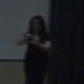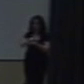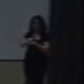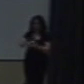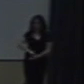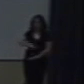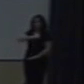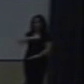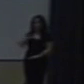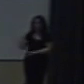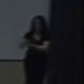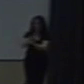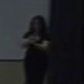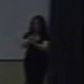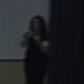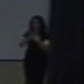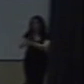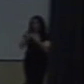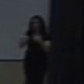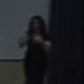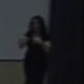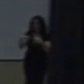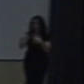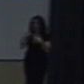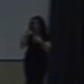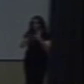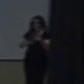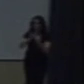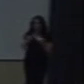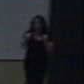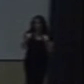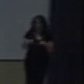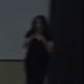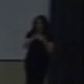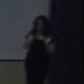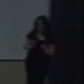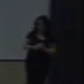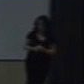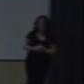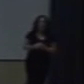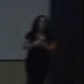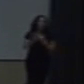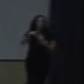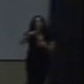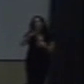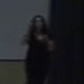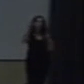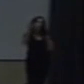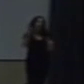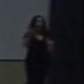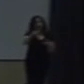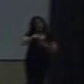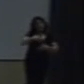gent truca des de lo més frívol, dels vestits infidel d'on l'han comprat perquè jo vull portar aquell vestit, a les coses molt